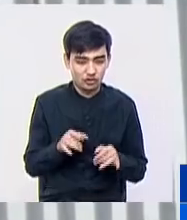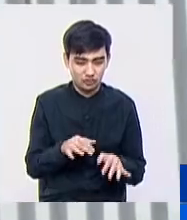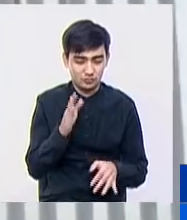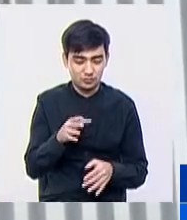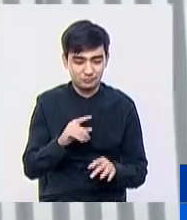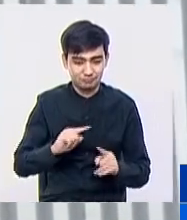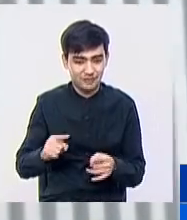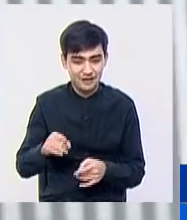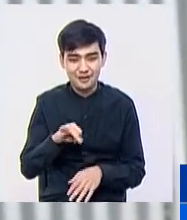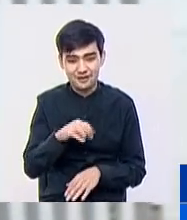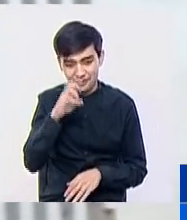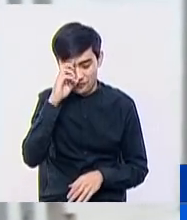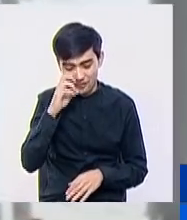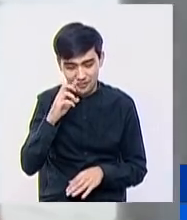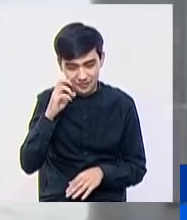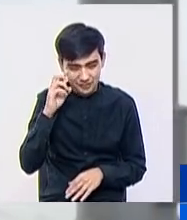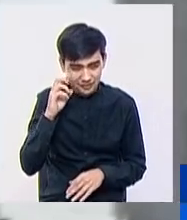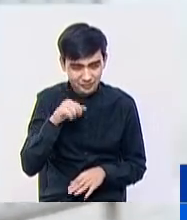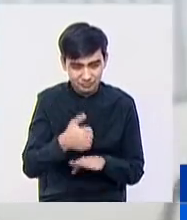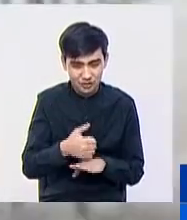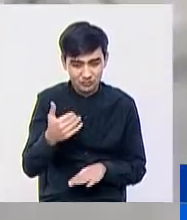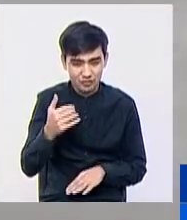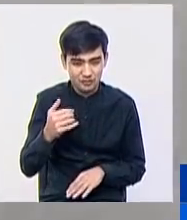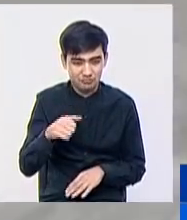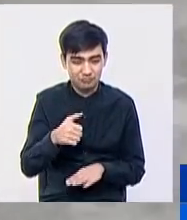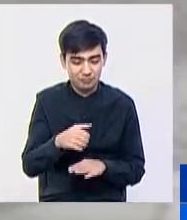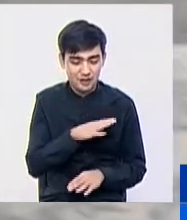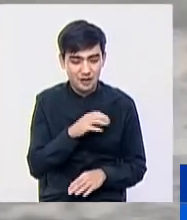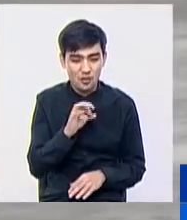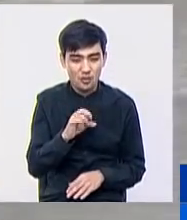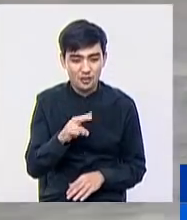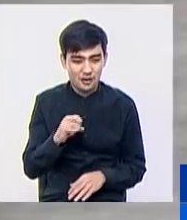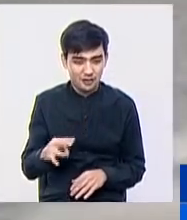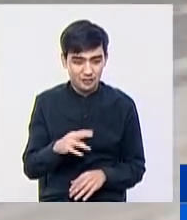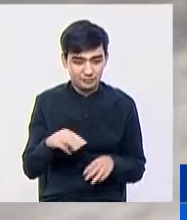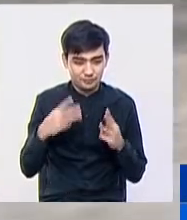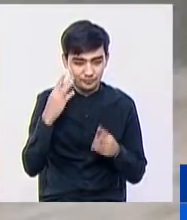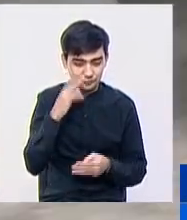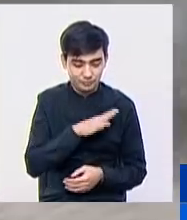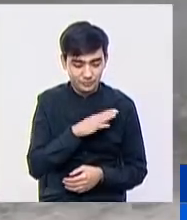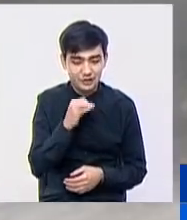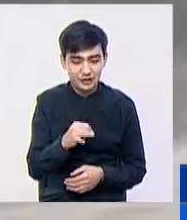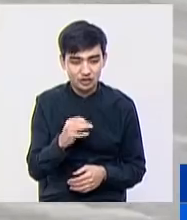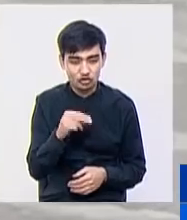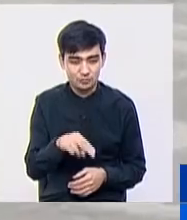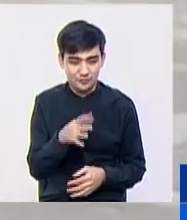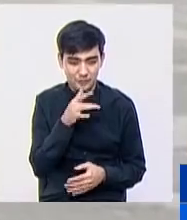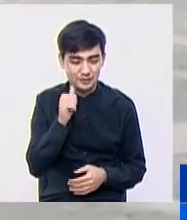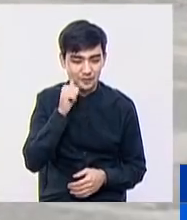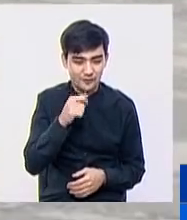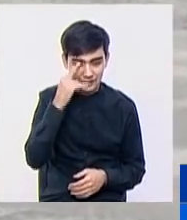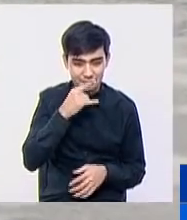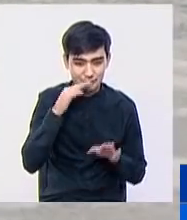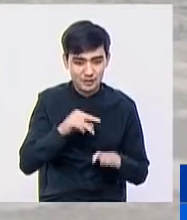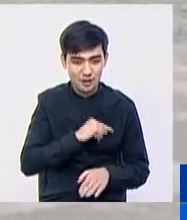Глава государства предложил провести в ближайшее время саммит ОДКБ в онлайн-формате. Несмотря на чрезвычайное положение, завтра в